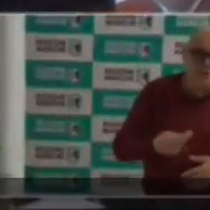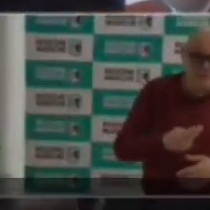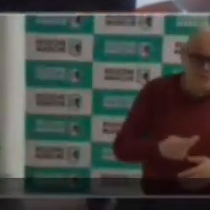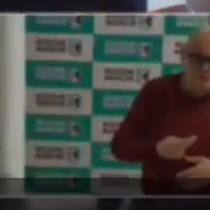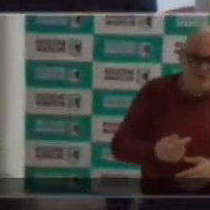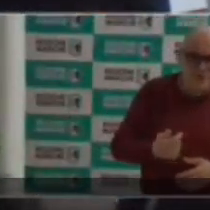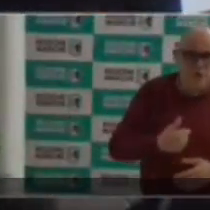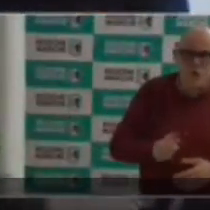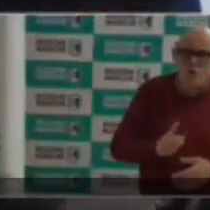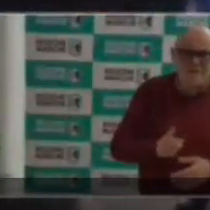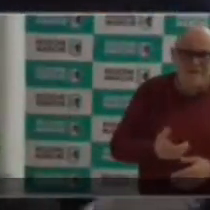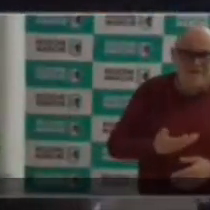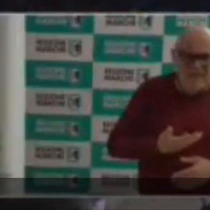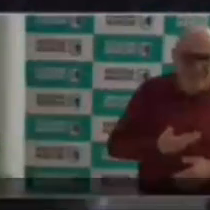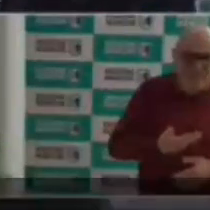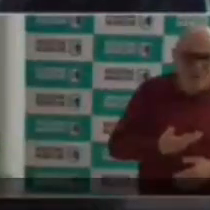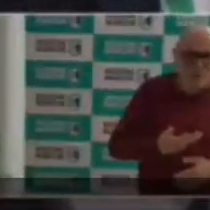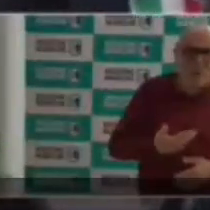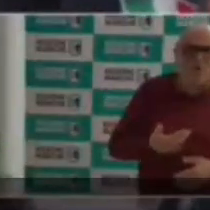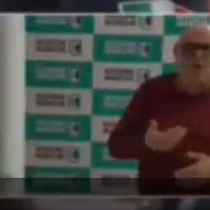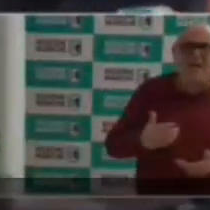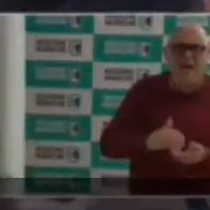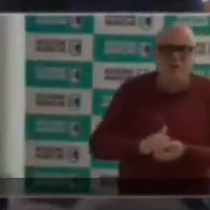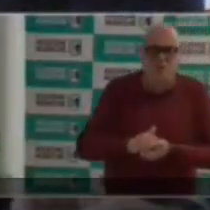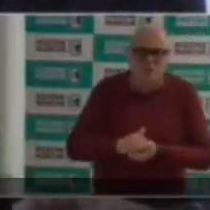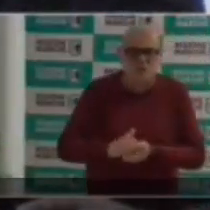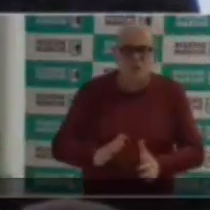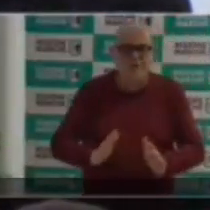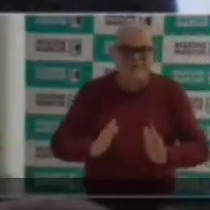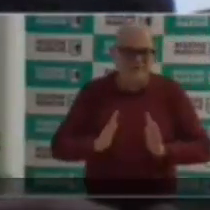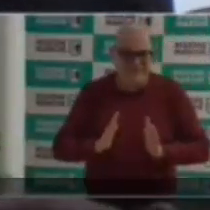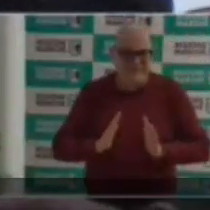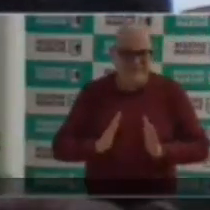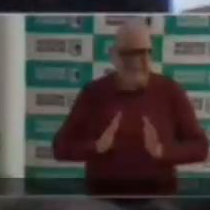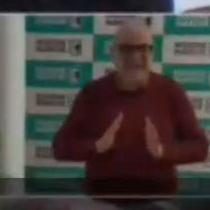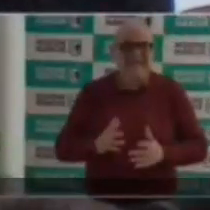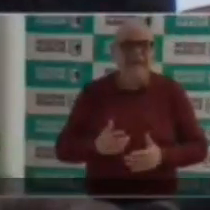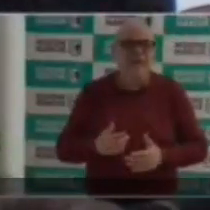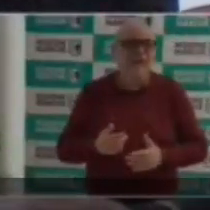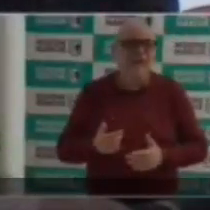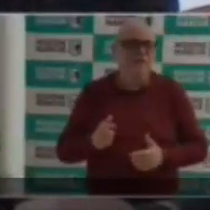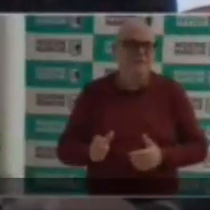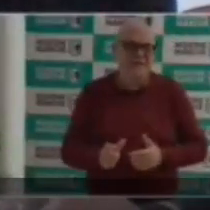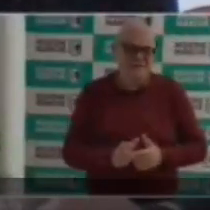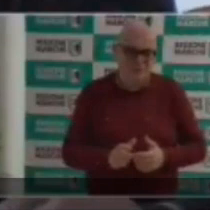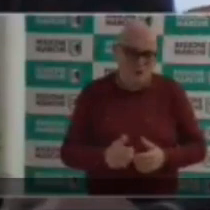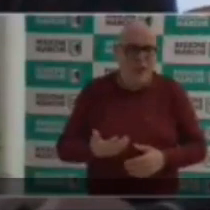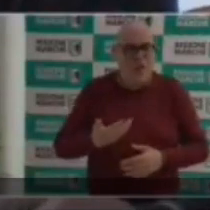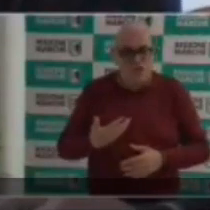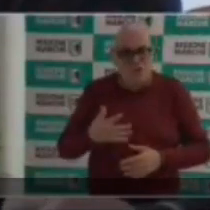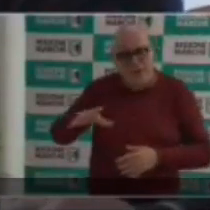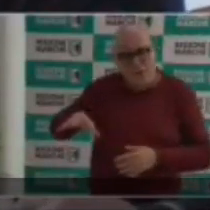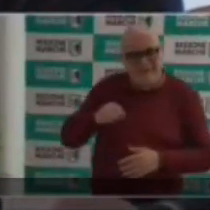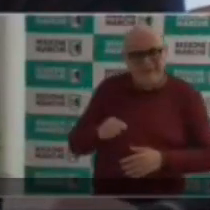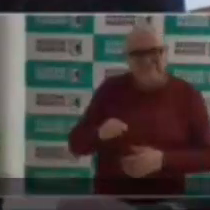di difesa del consumatore, no? E qui invece ci sono. Dunque c'è la Diconsum, che fa la capofila delle tre